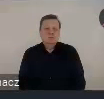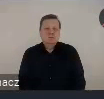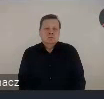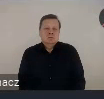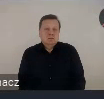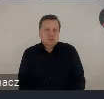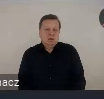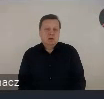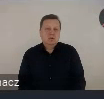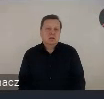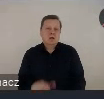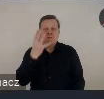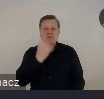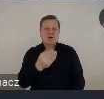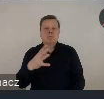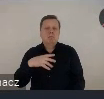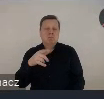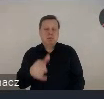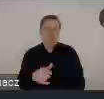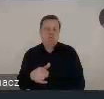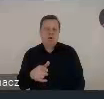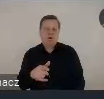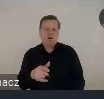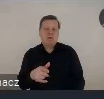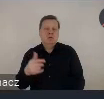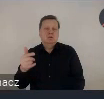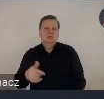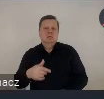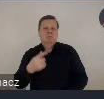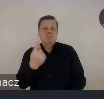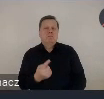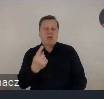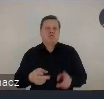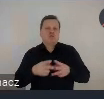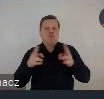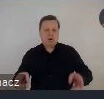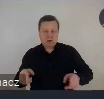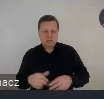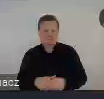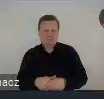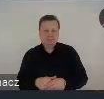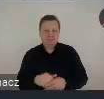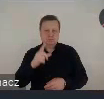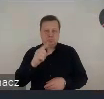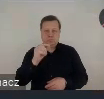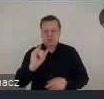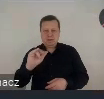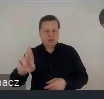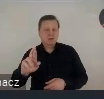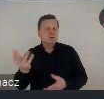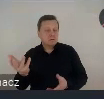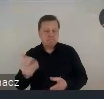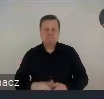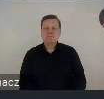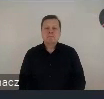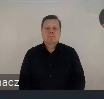No i jak wyglądała realizacja pierwszej edycji programu Polski Inkubator